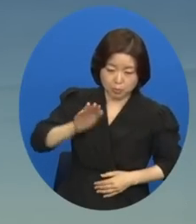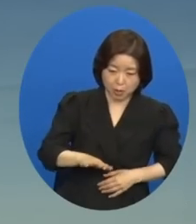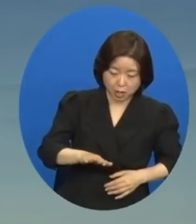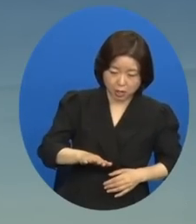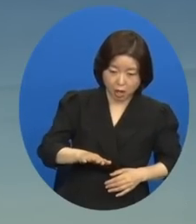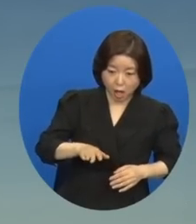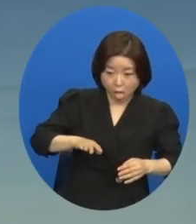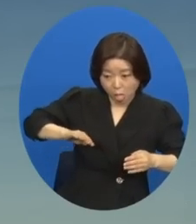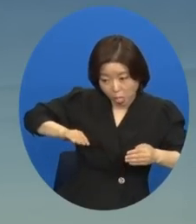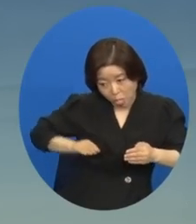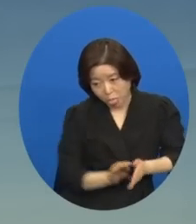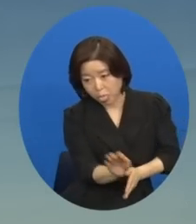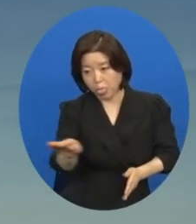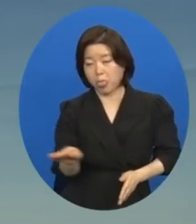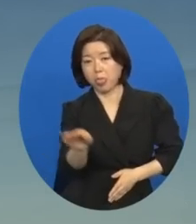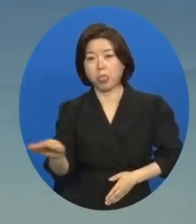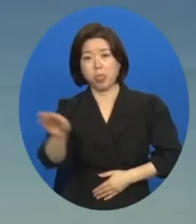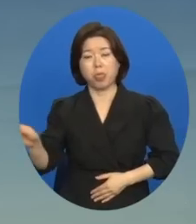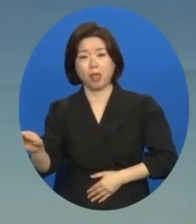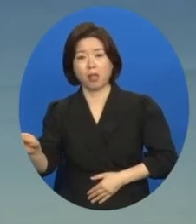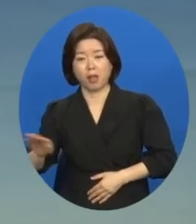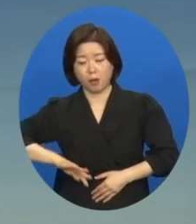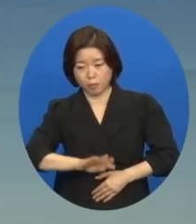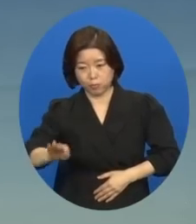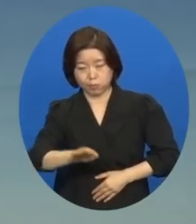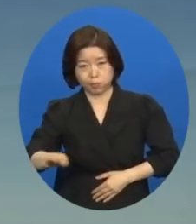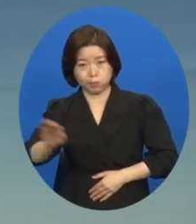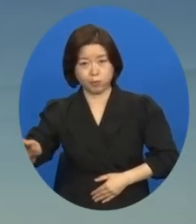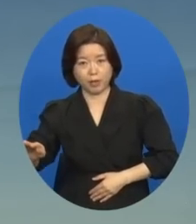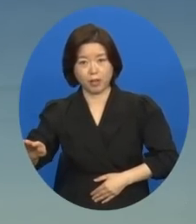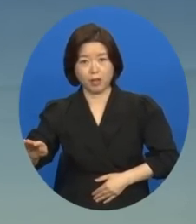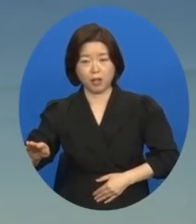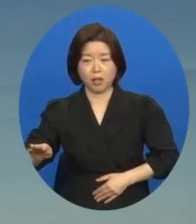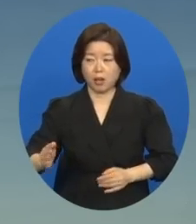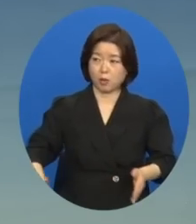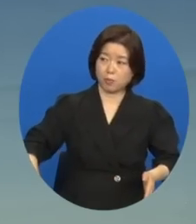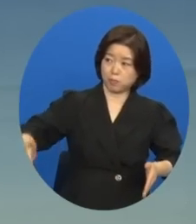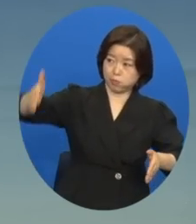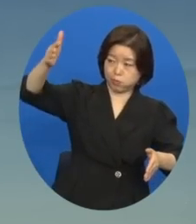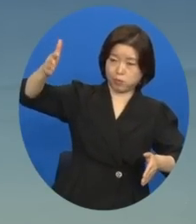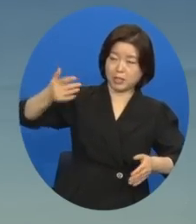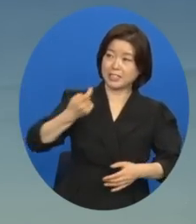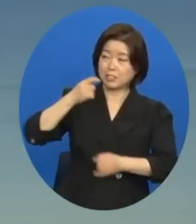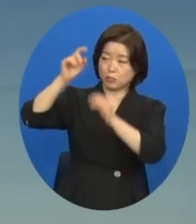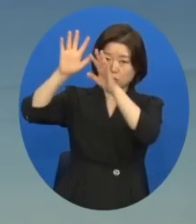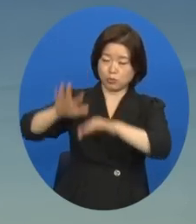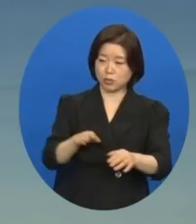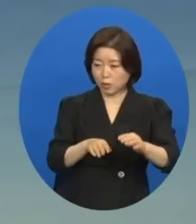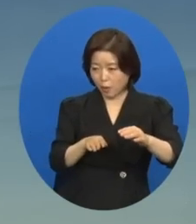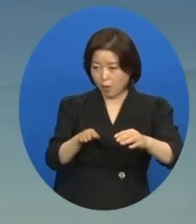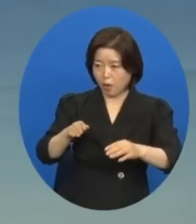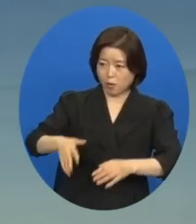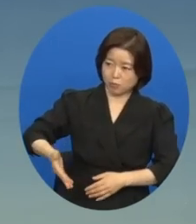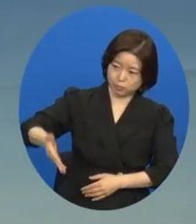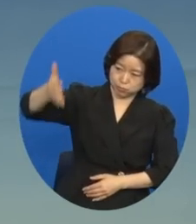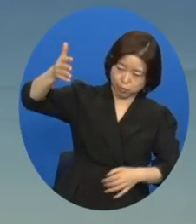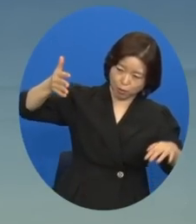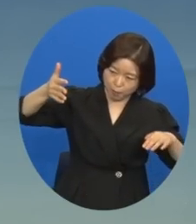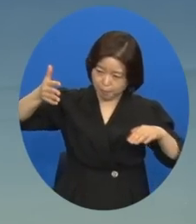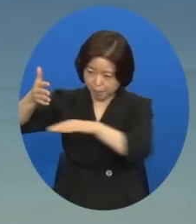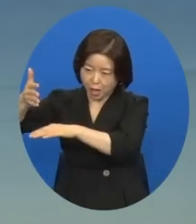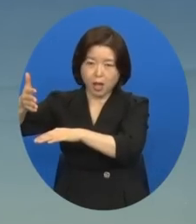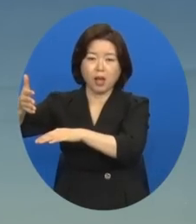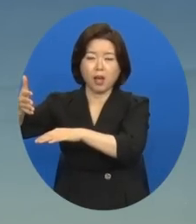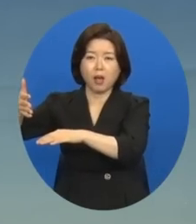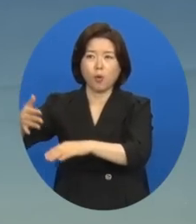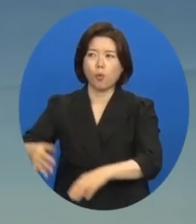돌기 시작했습니다. 그리고 몇 바퀴를 돌고 그 옆에 가득 쌓여있는 눈 속으로 차가 처박히게 되었습니다.